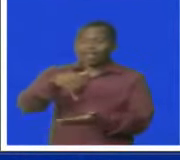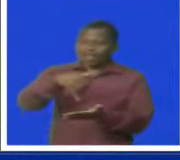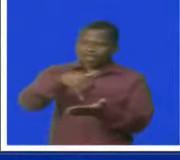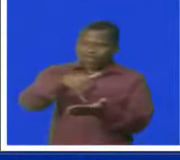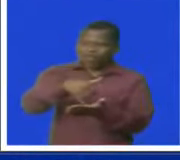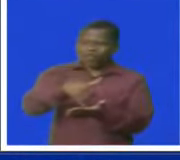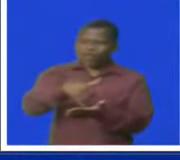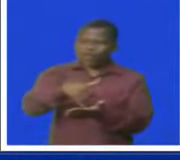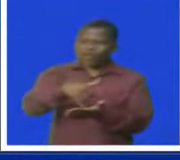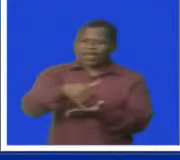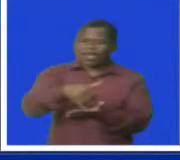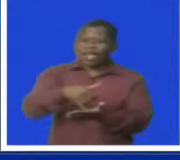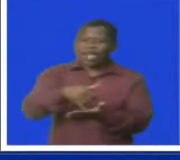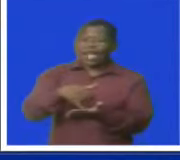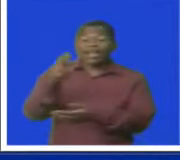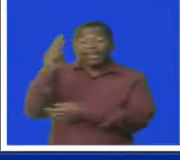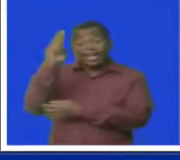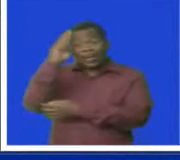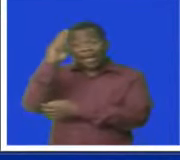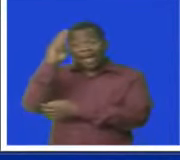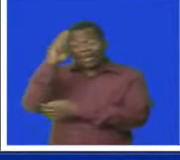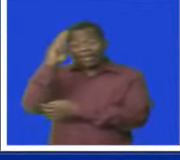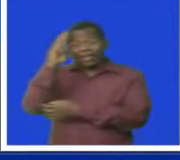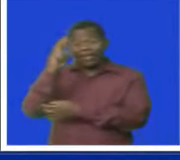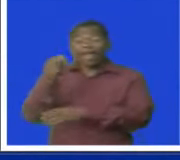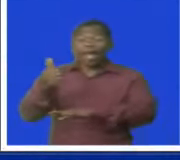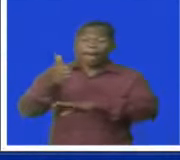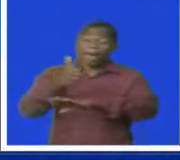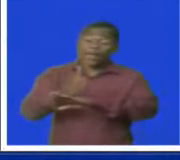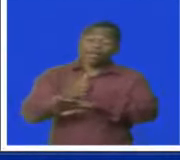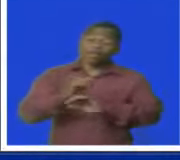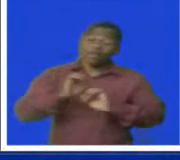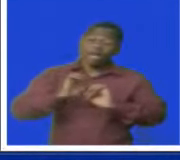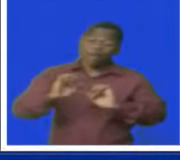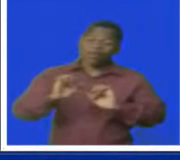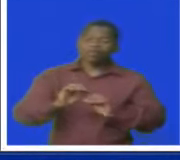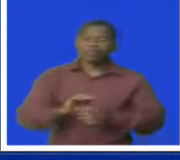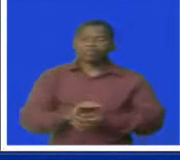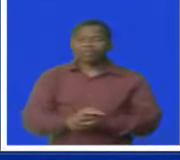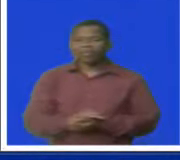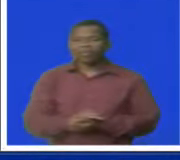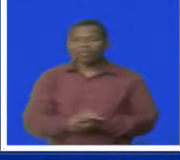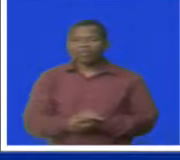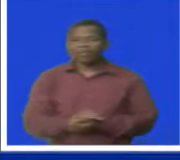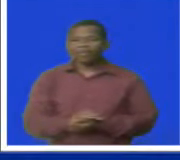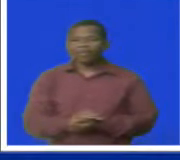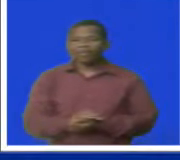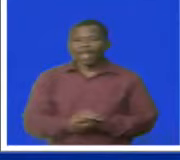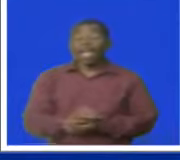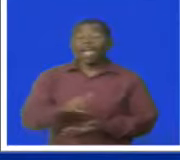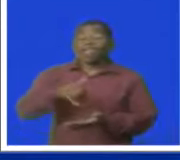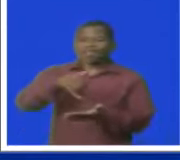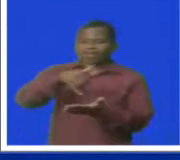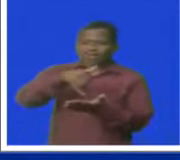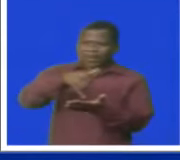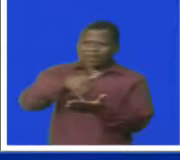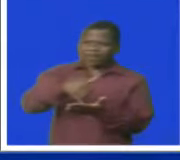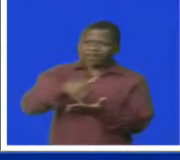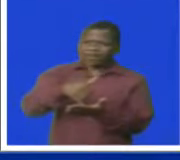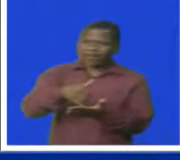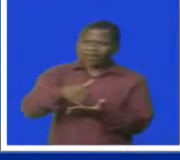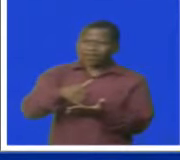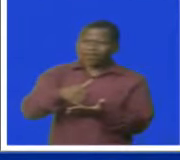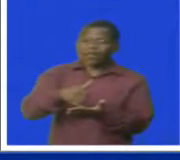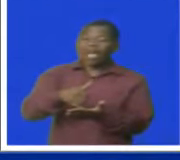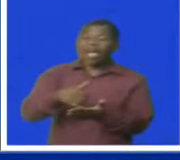manyathenhle. This year's tournament is a bit special to us, as everyone knows that in the golfing fraternity we